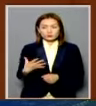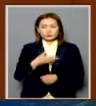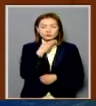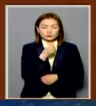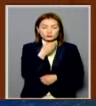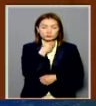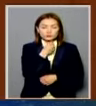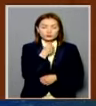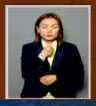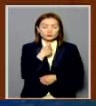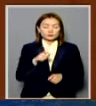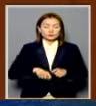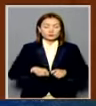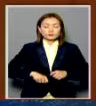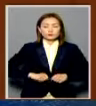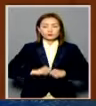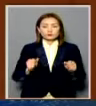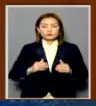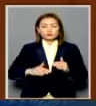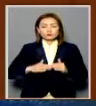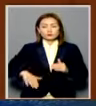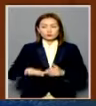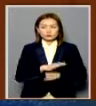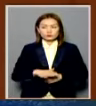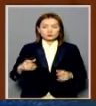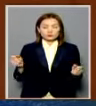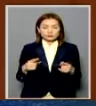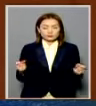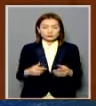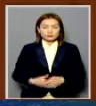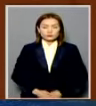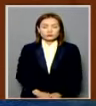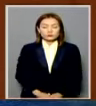Семипалатинского испытательного ядерного полигона и соответствующих объектов.